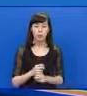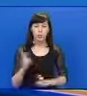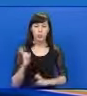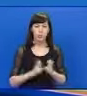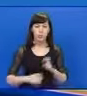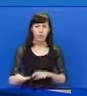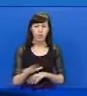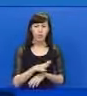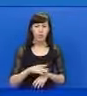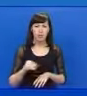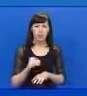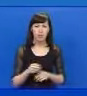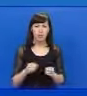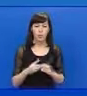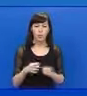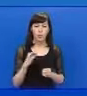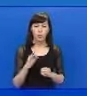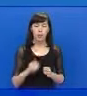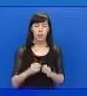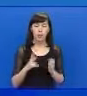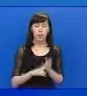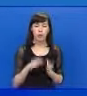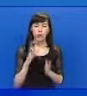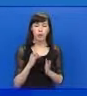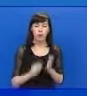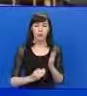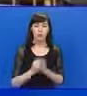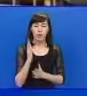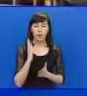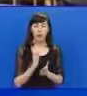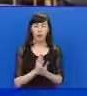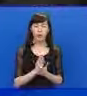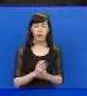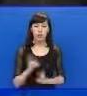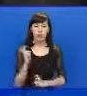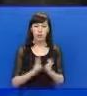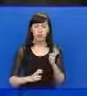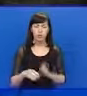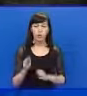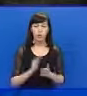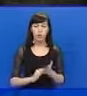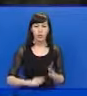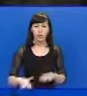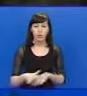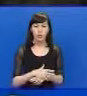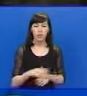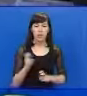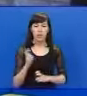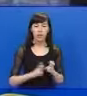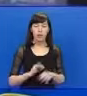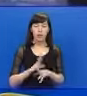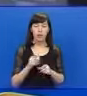көлемі 11%-дан 18%-ға жоғарылап отыр. Индустрияландыру картасы шеңберіне жалпы инвестиция